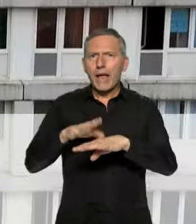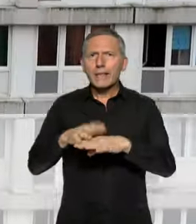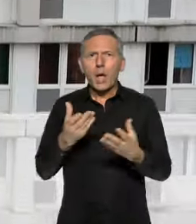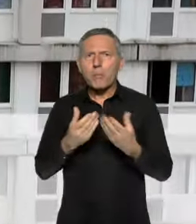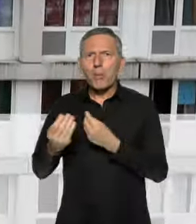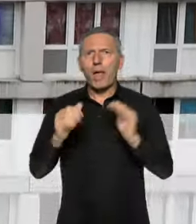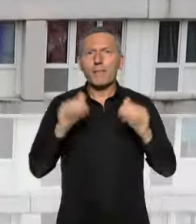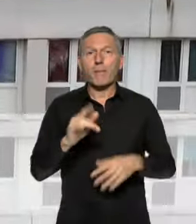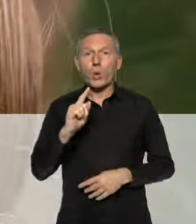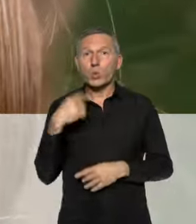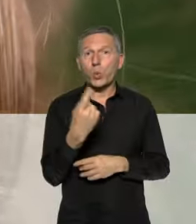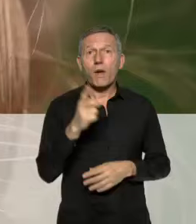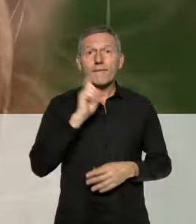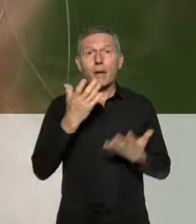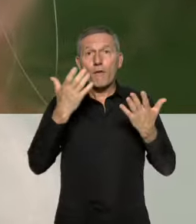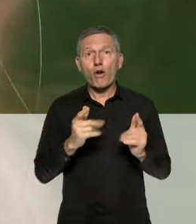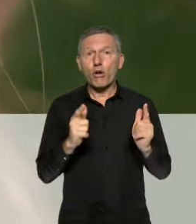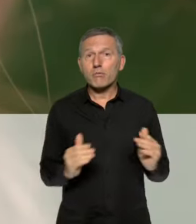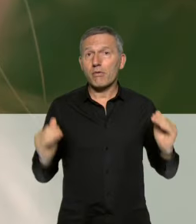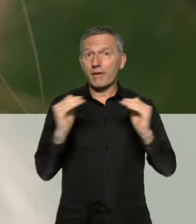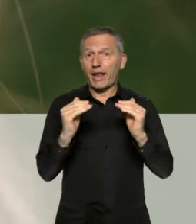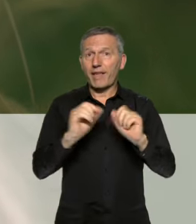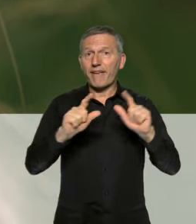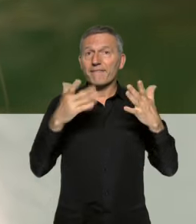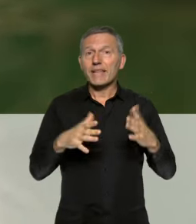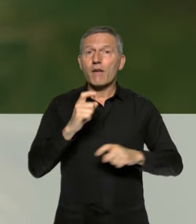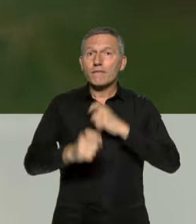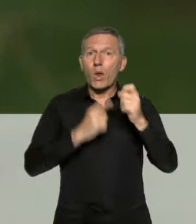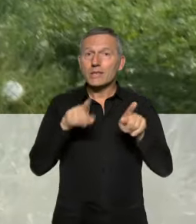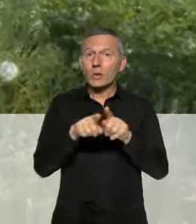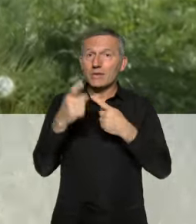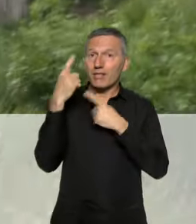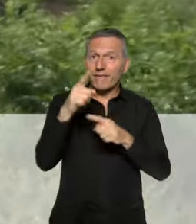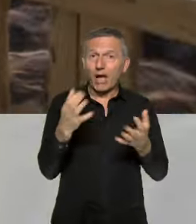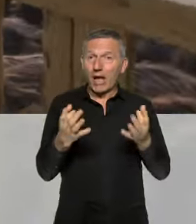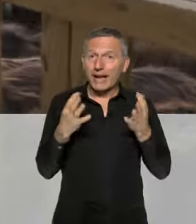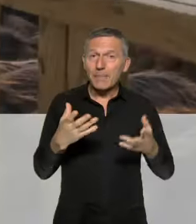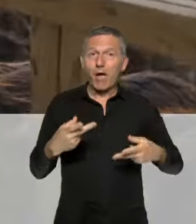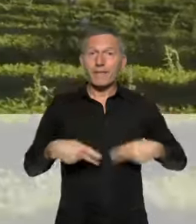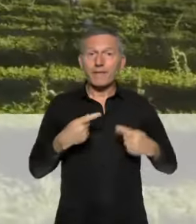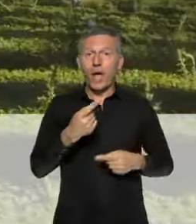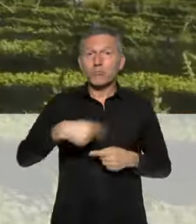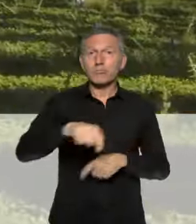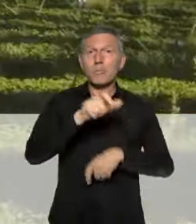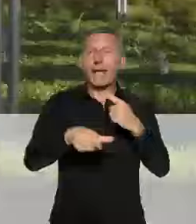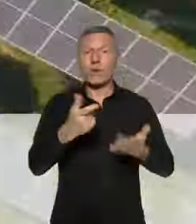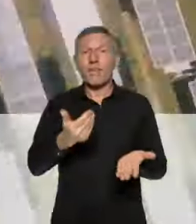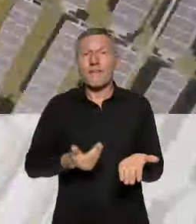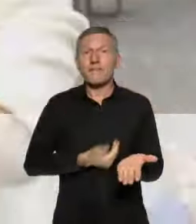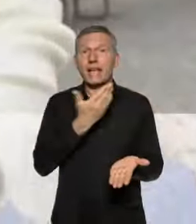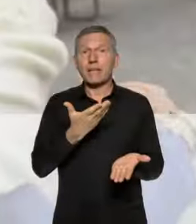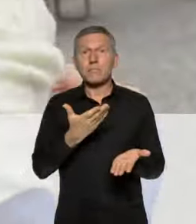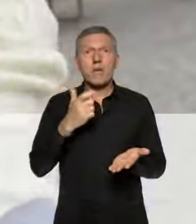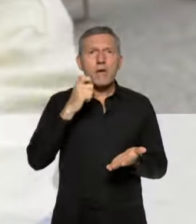passant par les quartiers populaires, pour toutes les femmes qui exigent l'égalité et la fin des violences, pour défendre le climat et le vivant, pour toutes celles et ceux